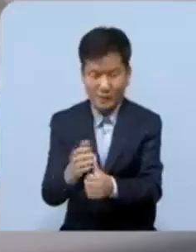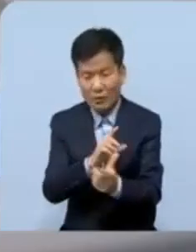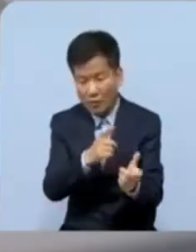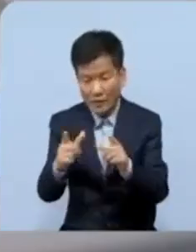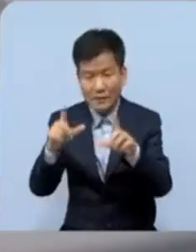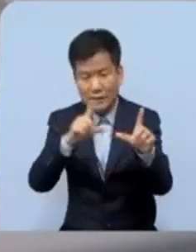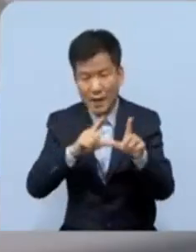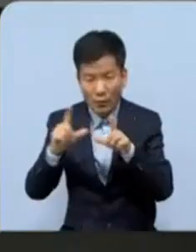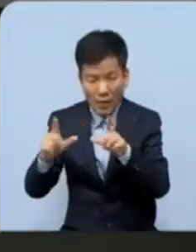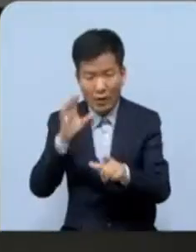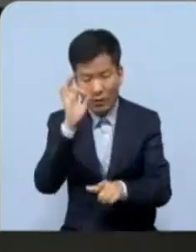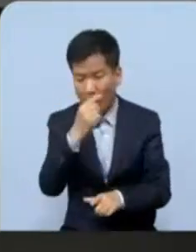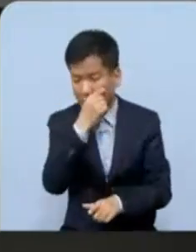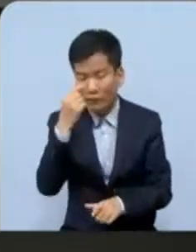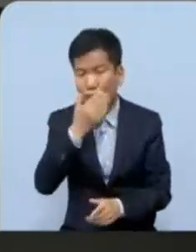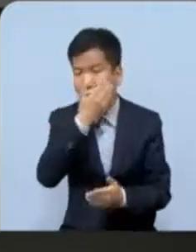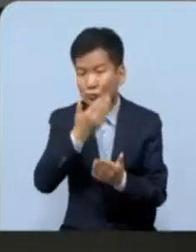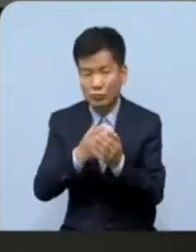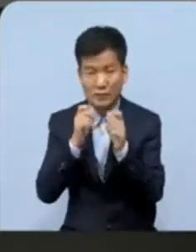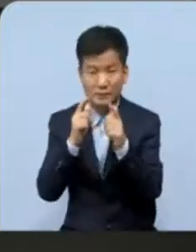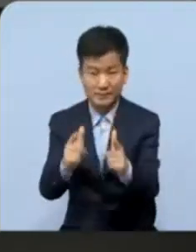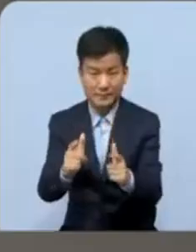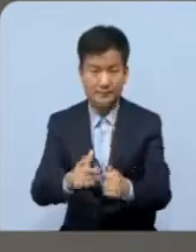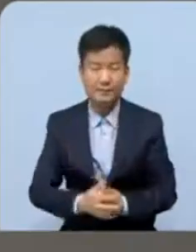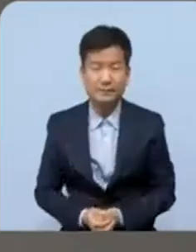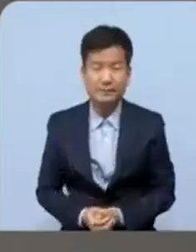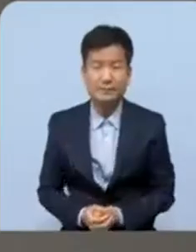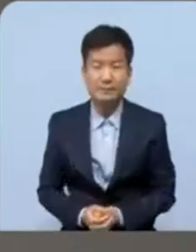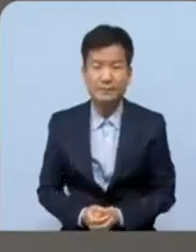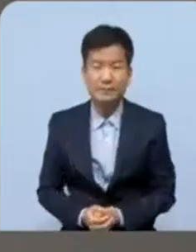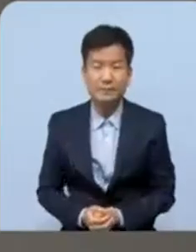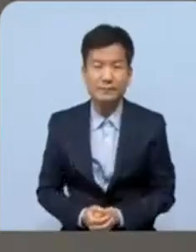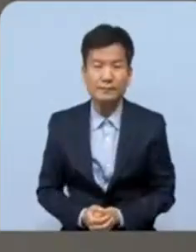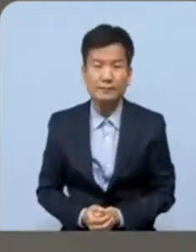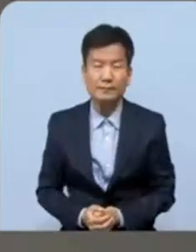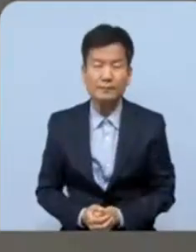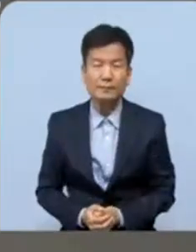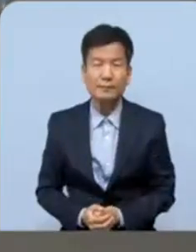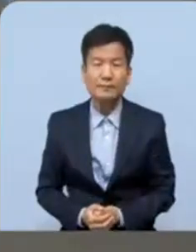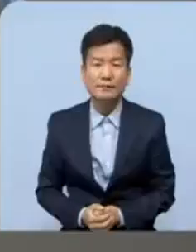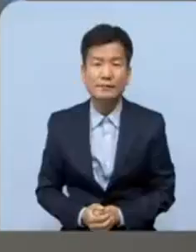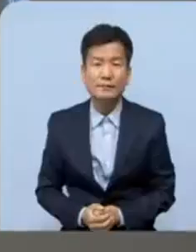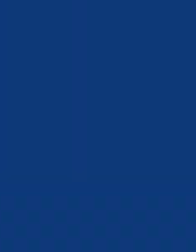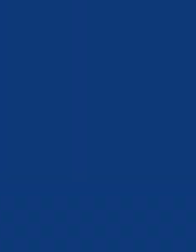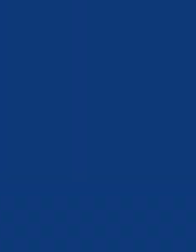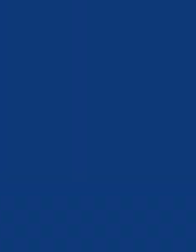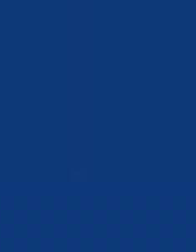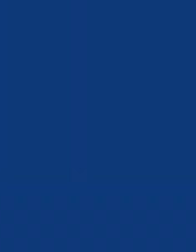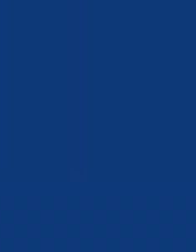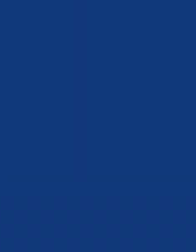생활상을 엿볼 수 있는 소중한 기회가 되고 있습니다 kbs 뉴스 2존 입니다